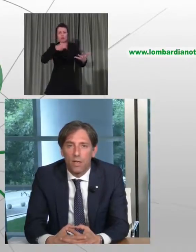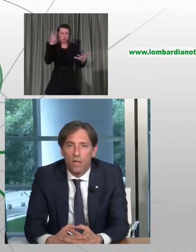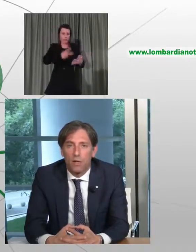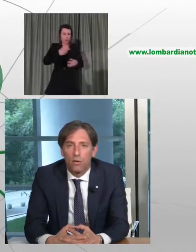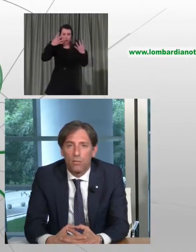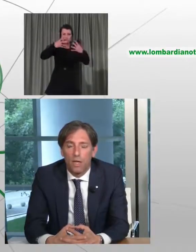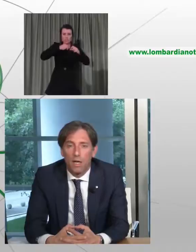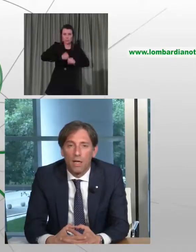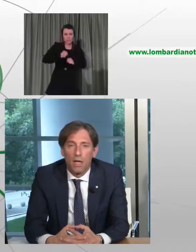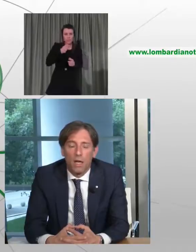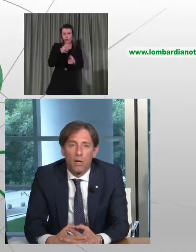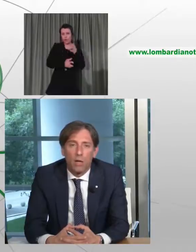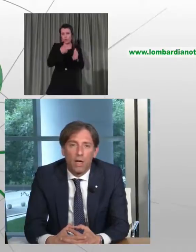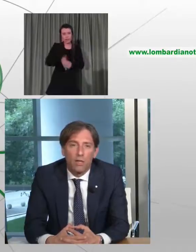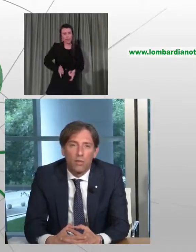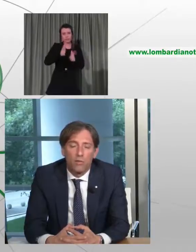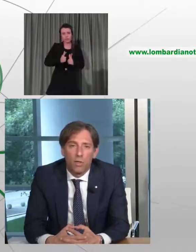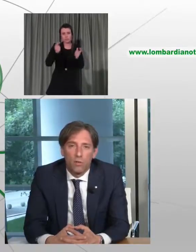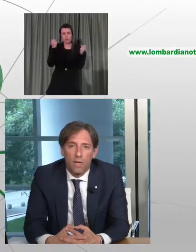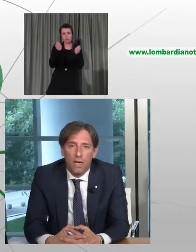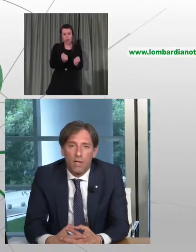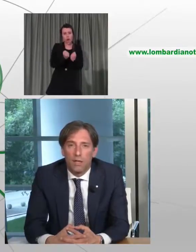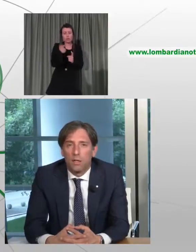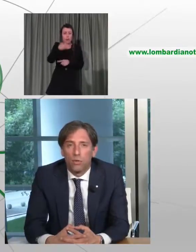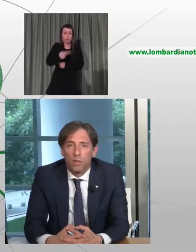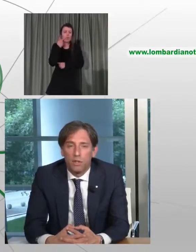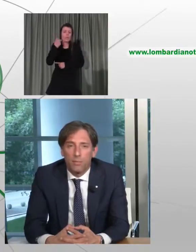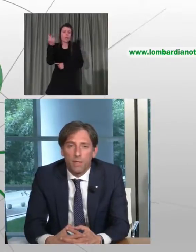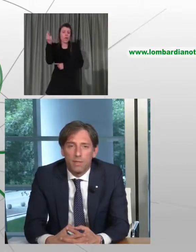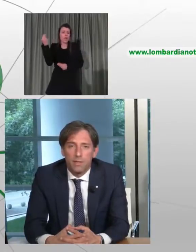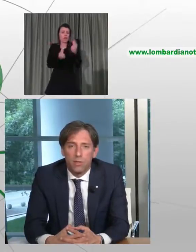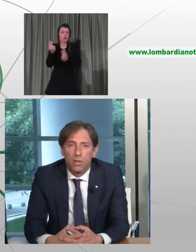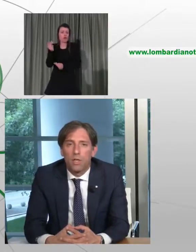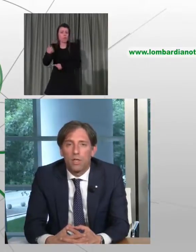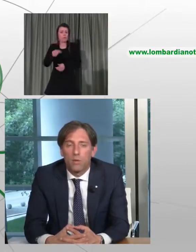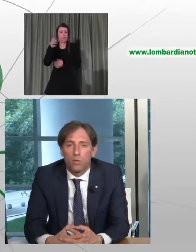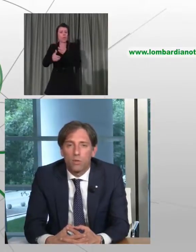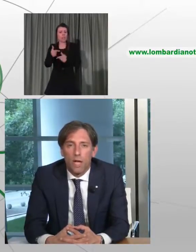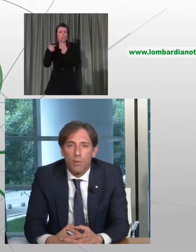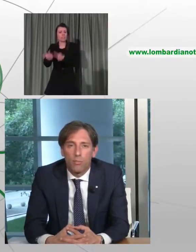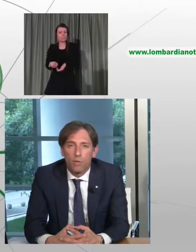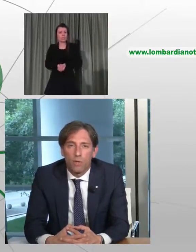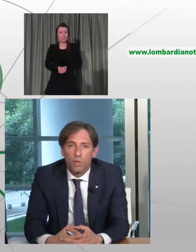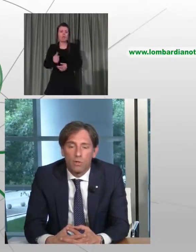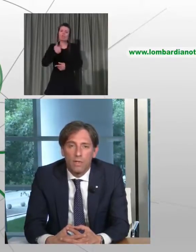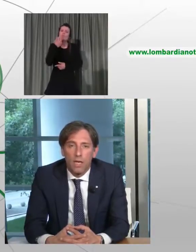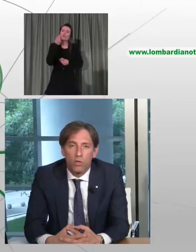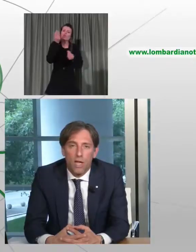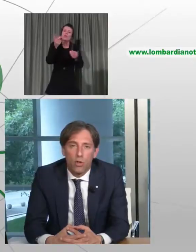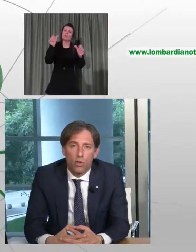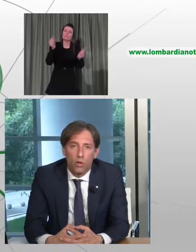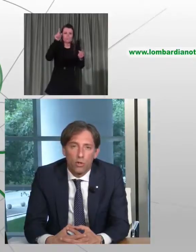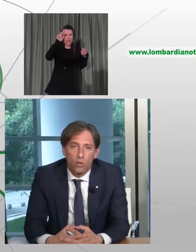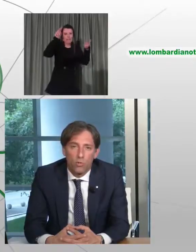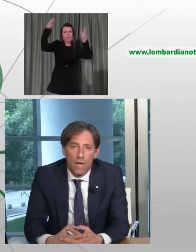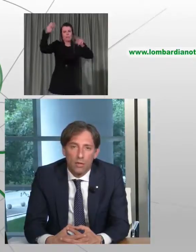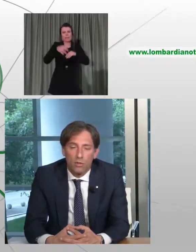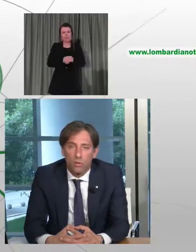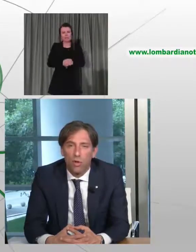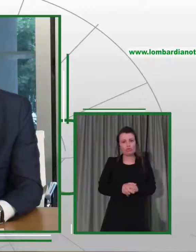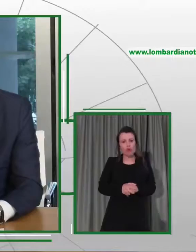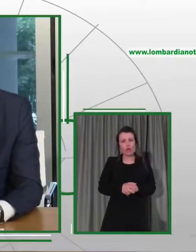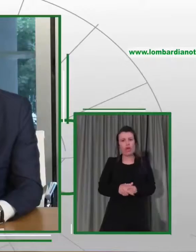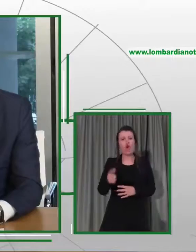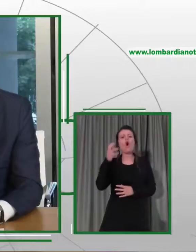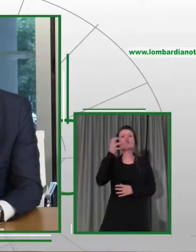anche la nostra economia. Allora io volevo dare un'interpretazione in questo campo di che cos'è l'orgoglio